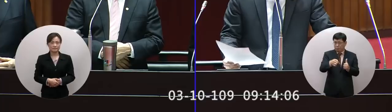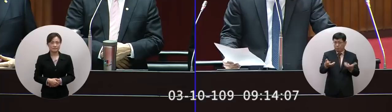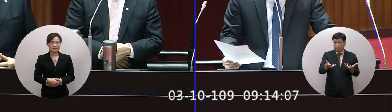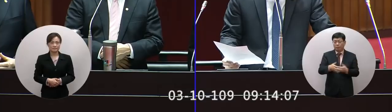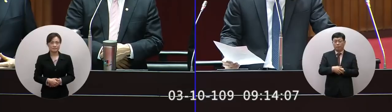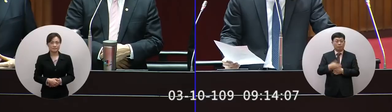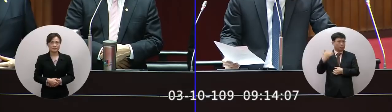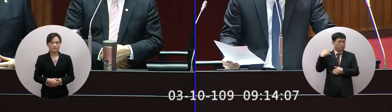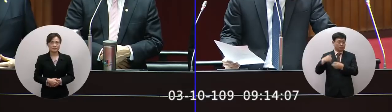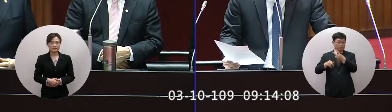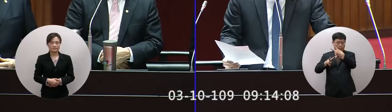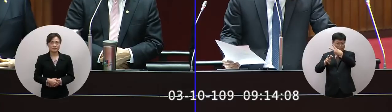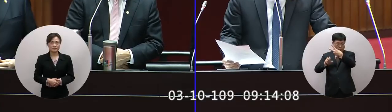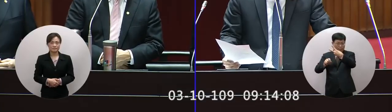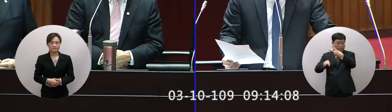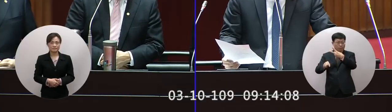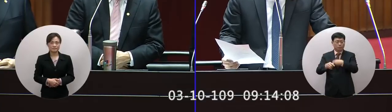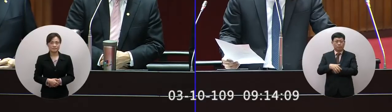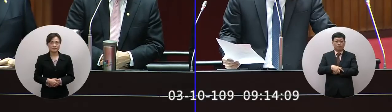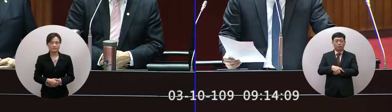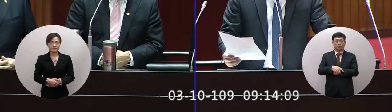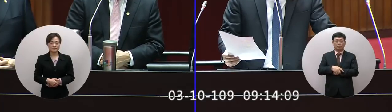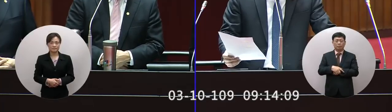况，当时2月25号啊，